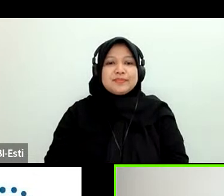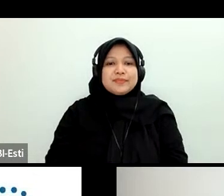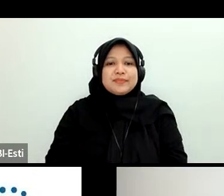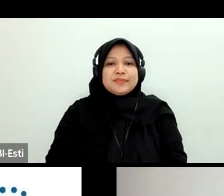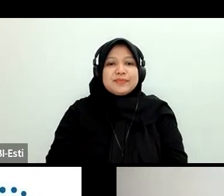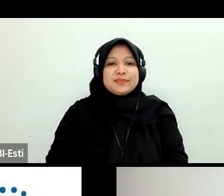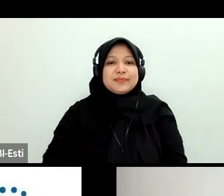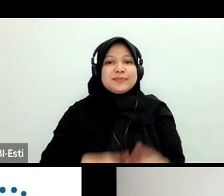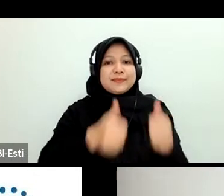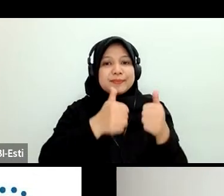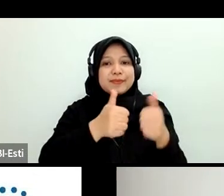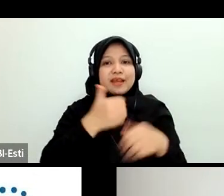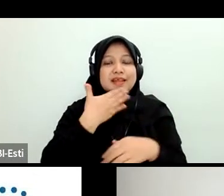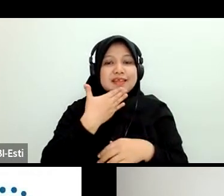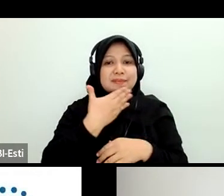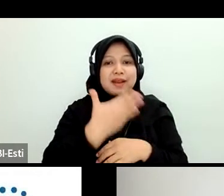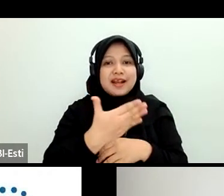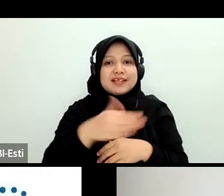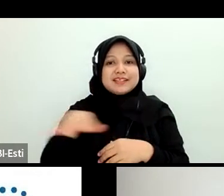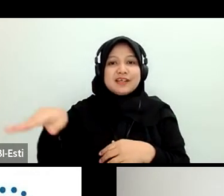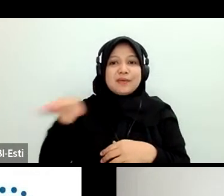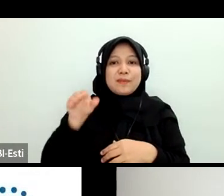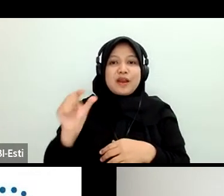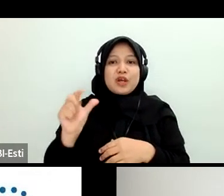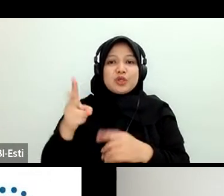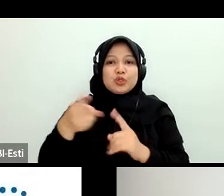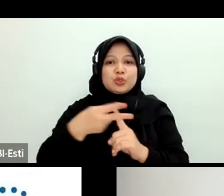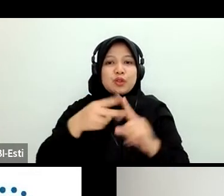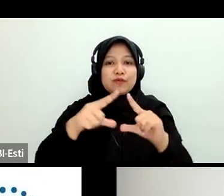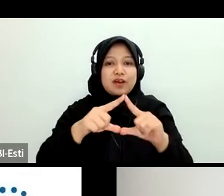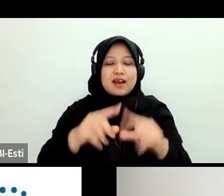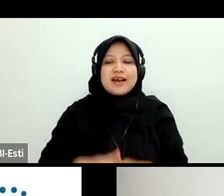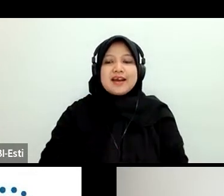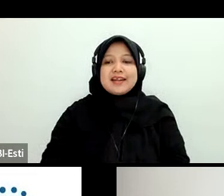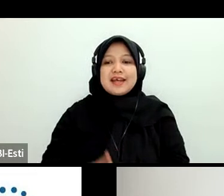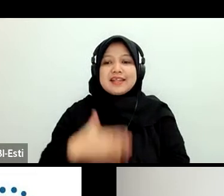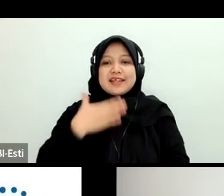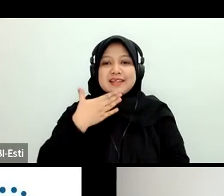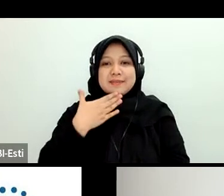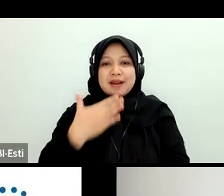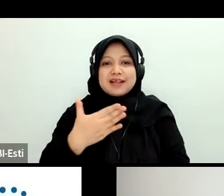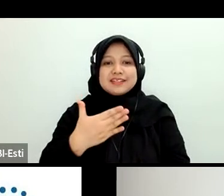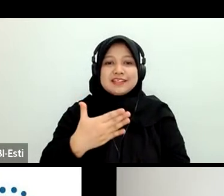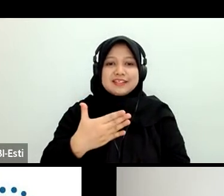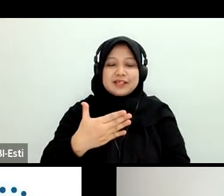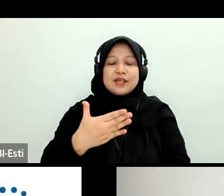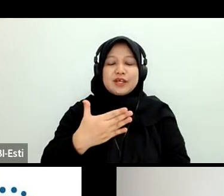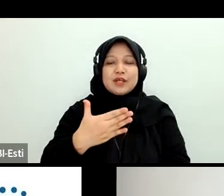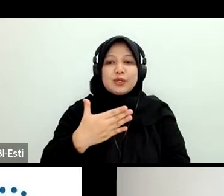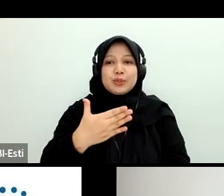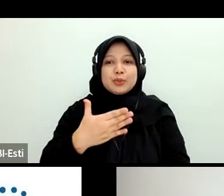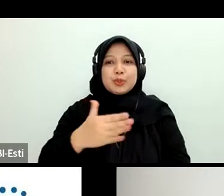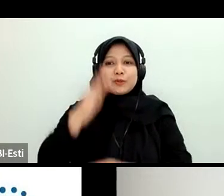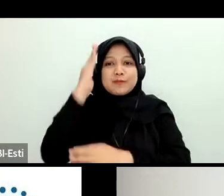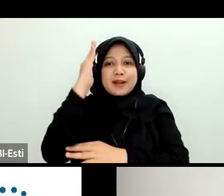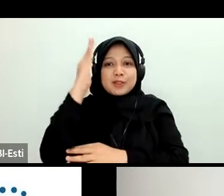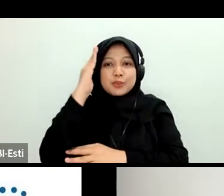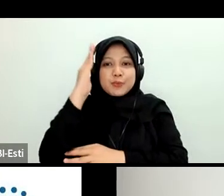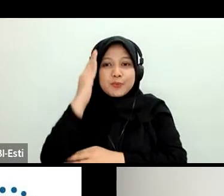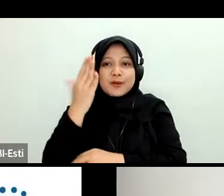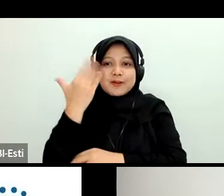Baik terima kasih banyak Mbak Zulfa ke dan terima kasih untuk semua narasumber atas kata penutup tadi